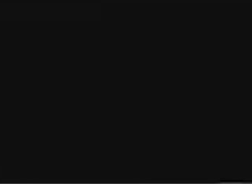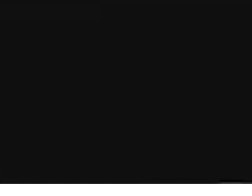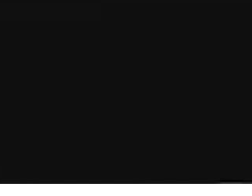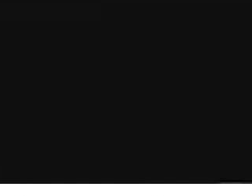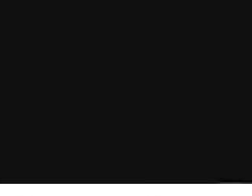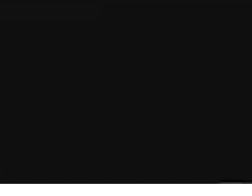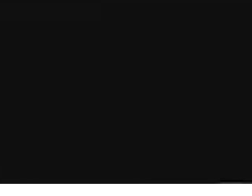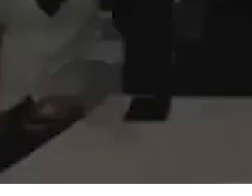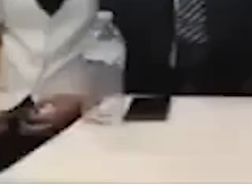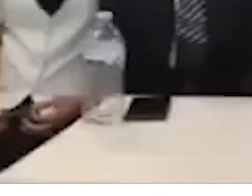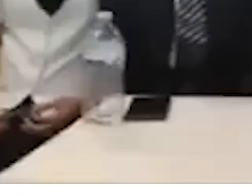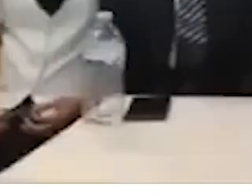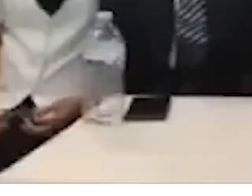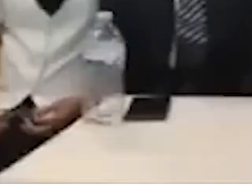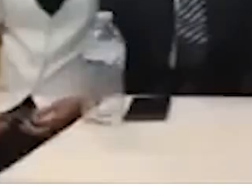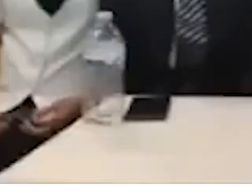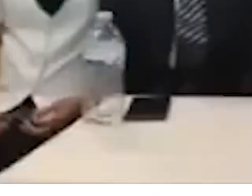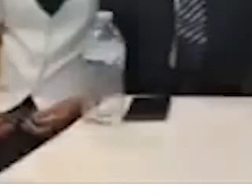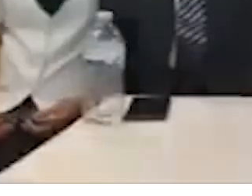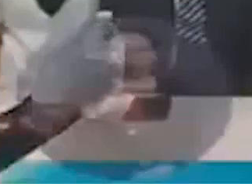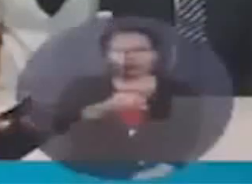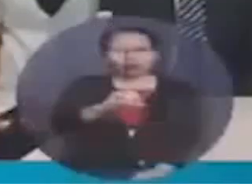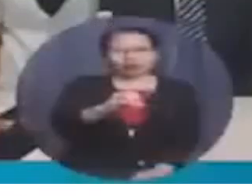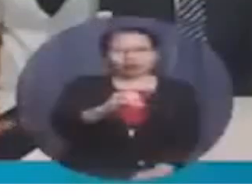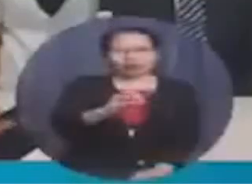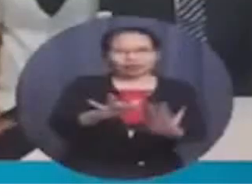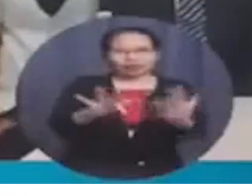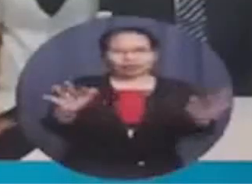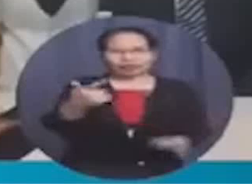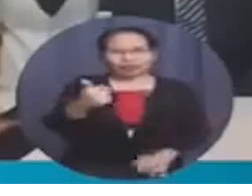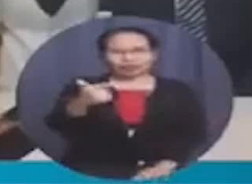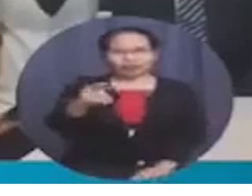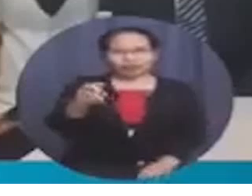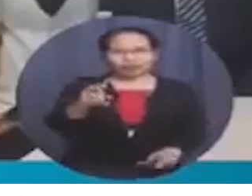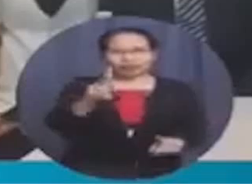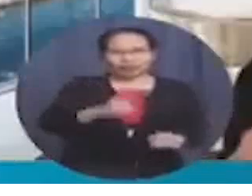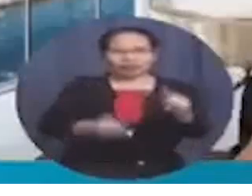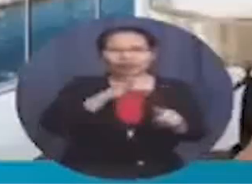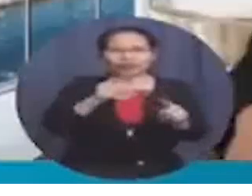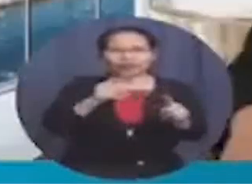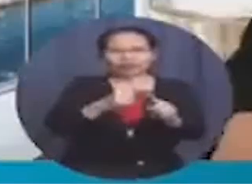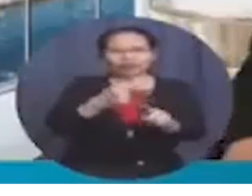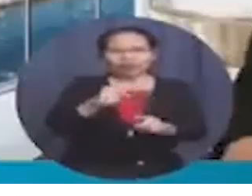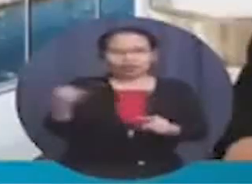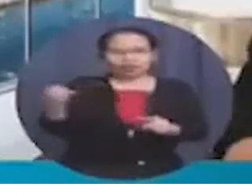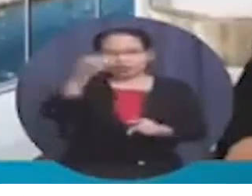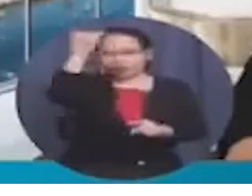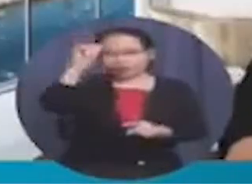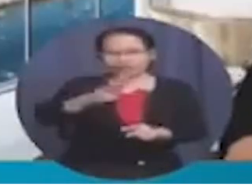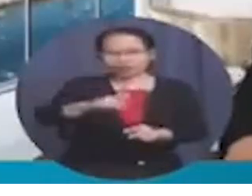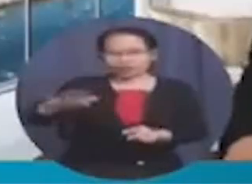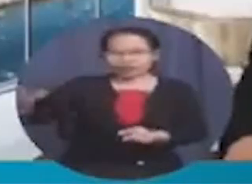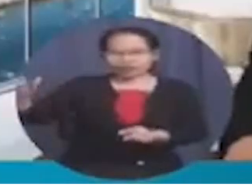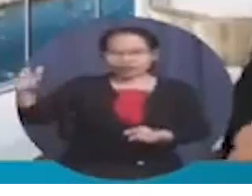gago. Ini-spelling pa ka, G-A-G-O. Kaya ba, ka-plastic ka ng mga manalista. Mga ministro